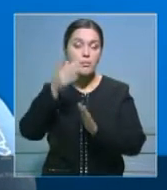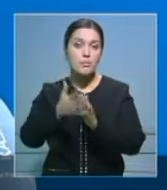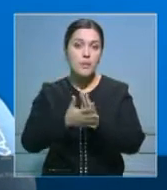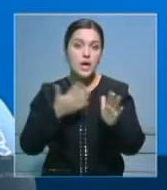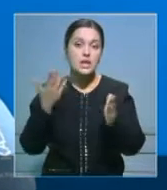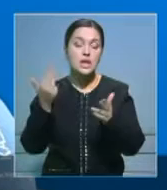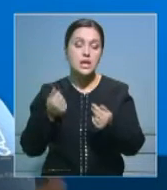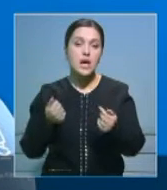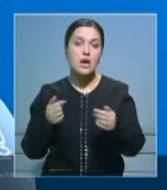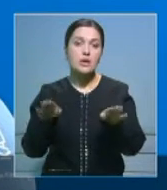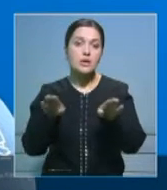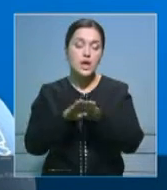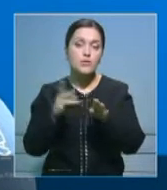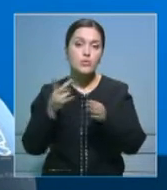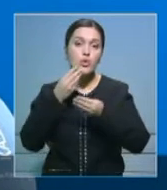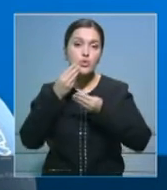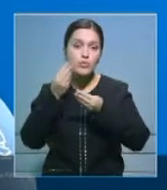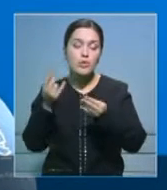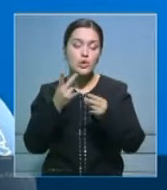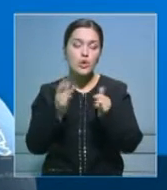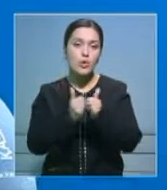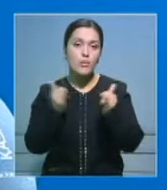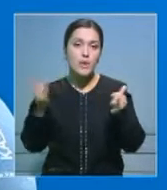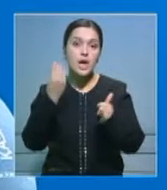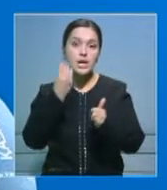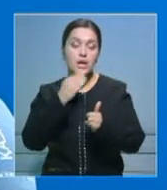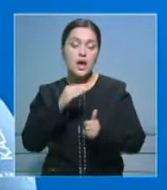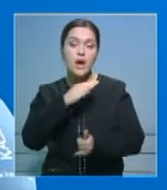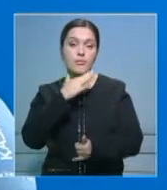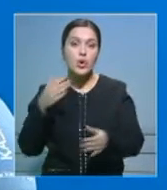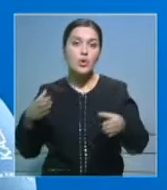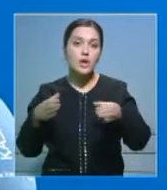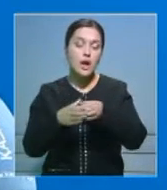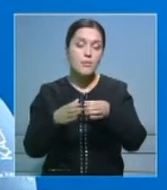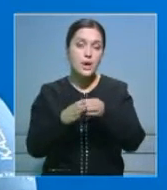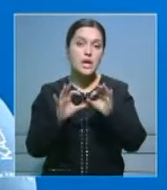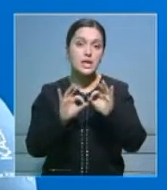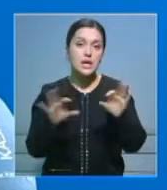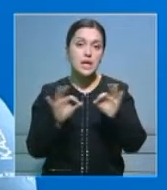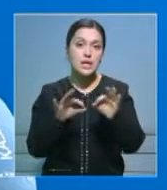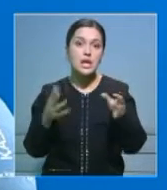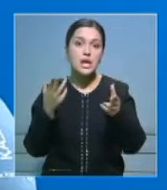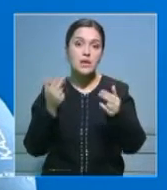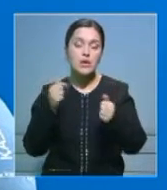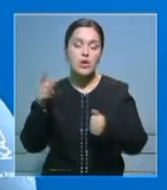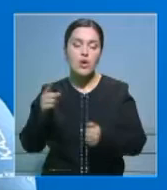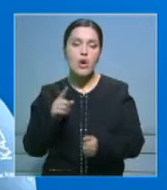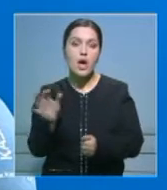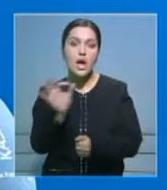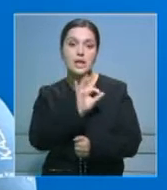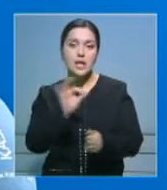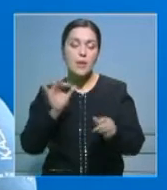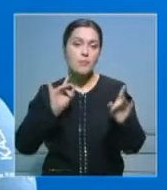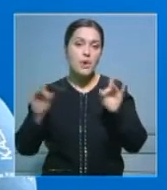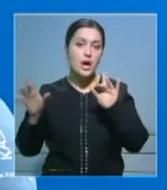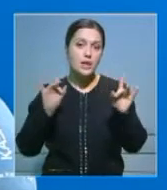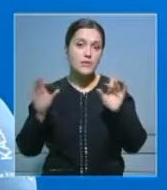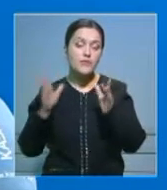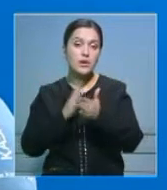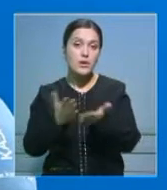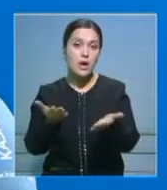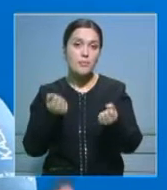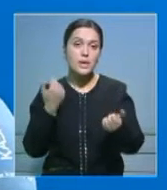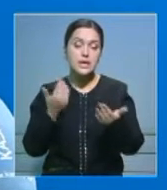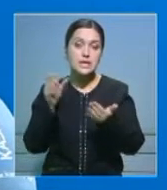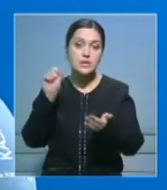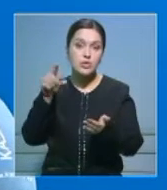к этому стремиться, необходимо повышать качество. Как многие компании говорят, что это очень хороший маркетинговый ход, получить Алтын-Сапу,